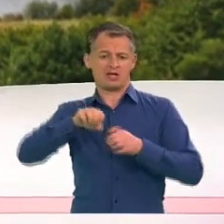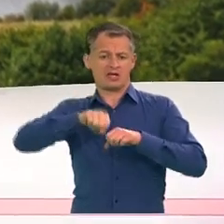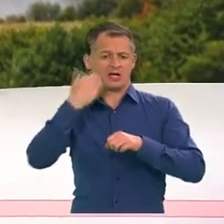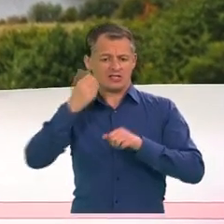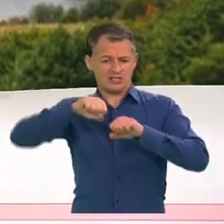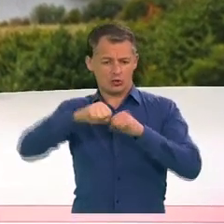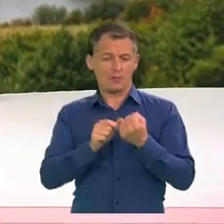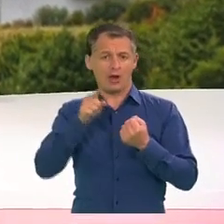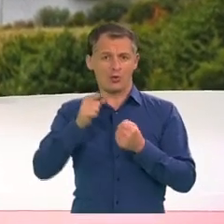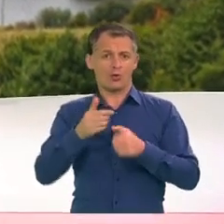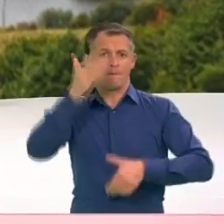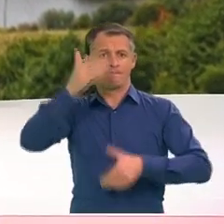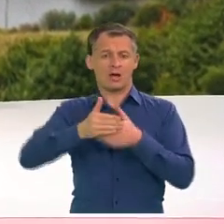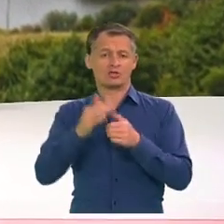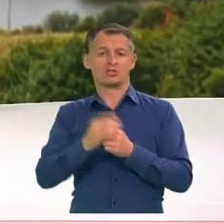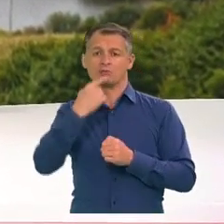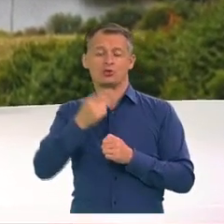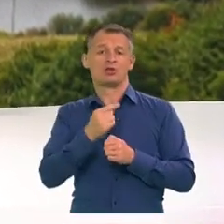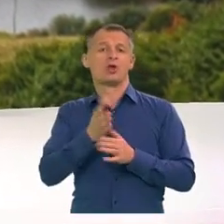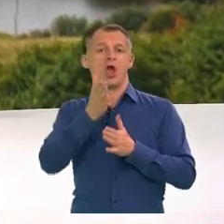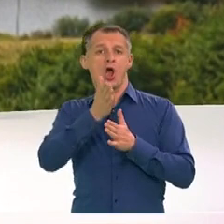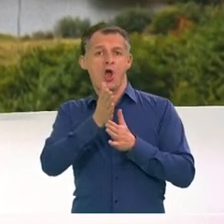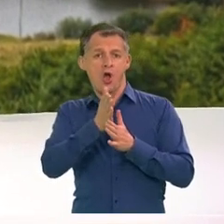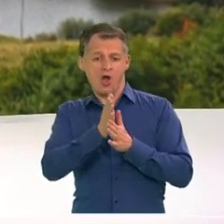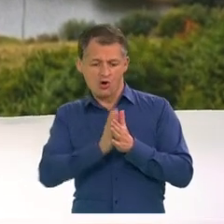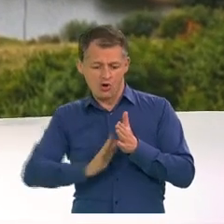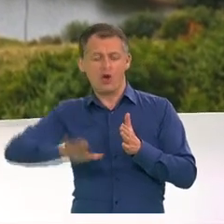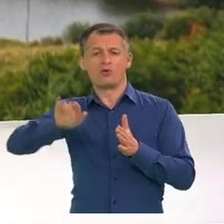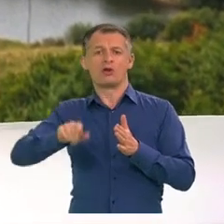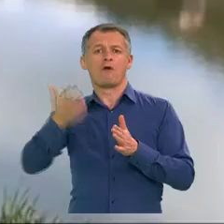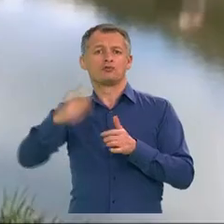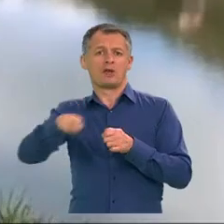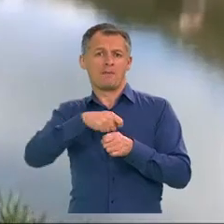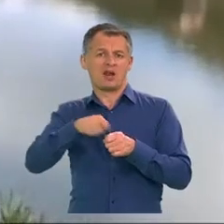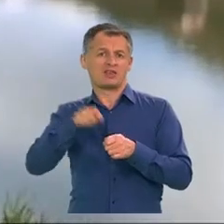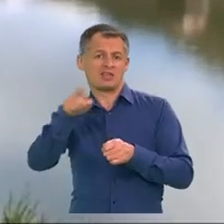întâmplat, gurile au fost reparate tot de ei, fără să existe pericole.